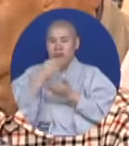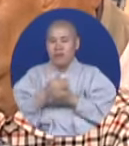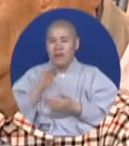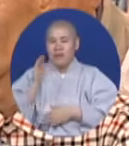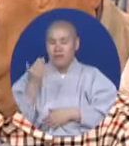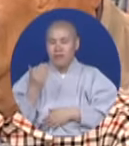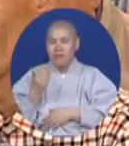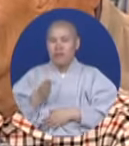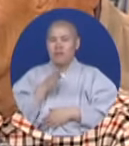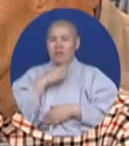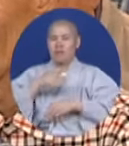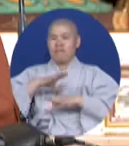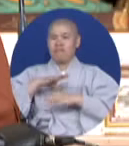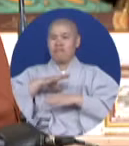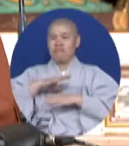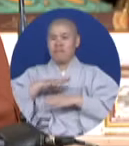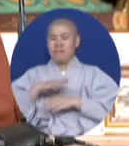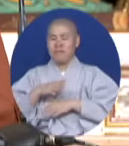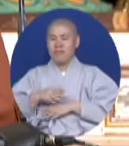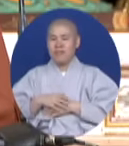이거 정말 무서운 거예요.